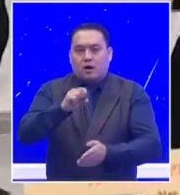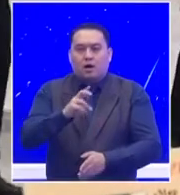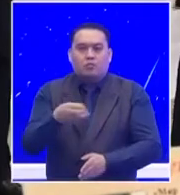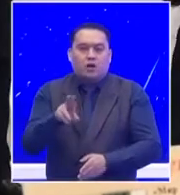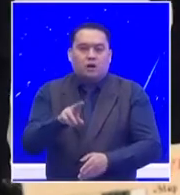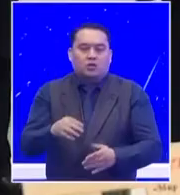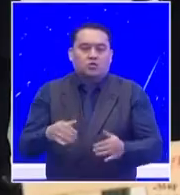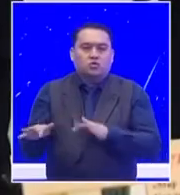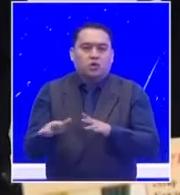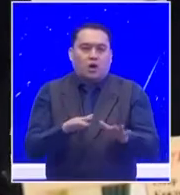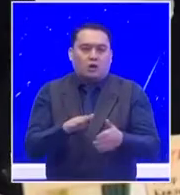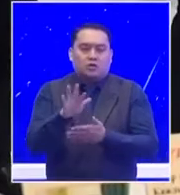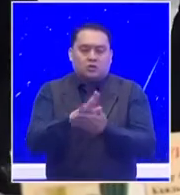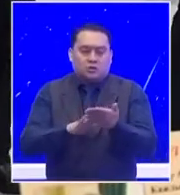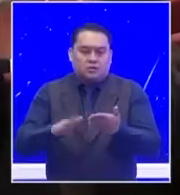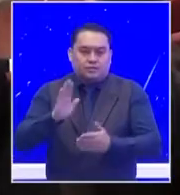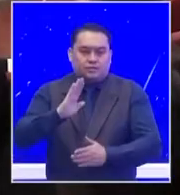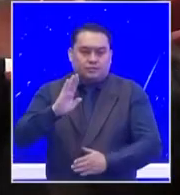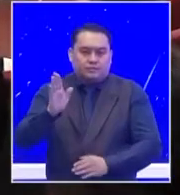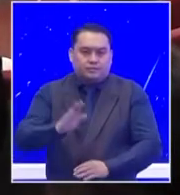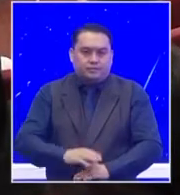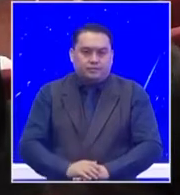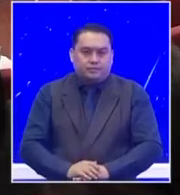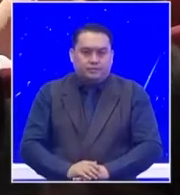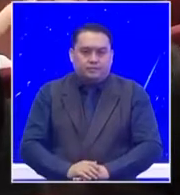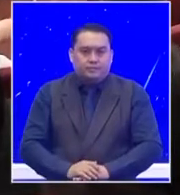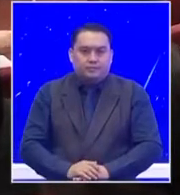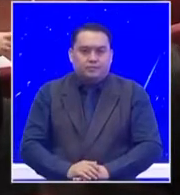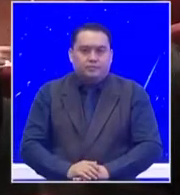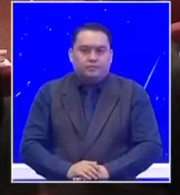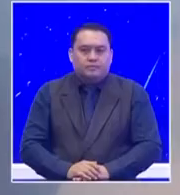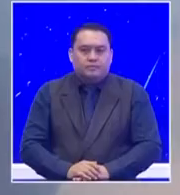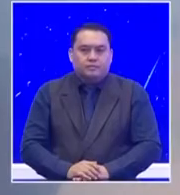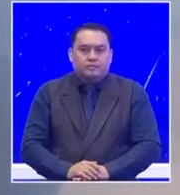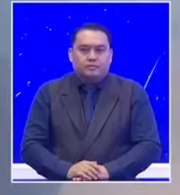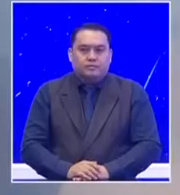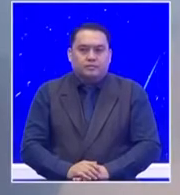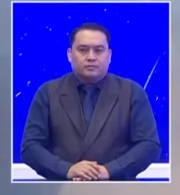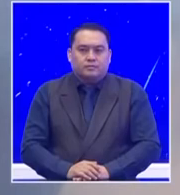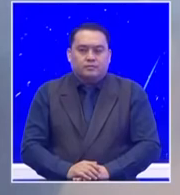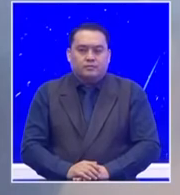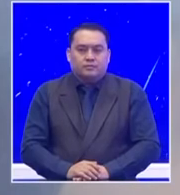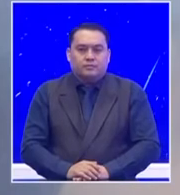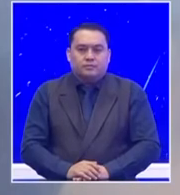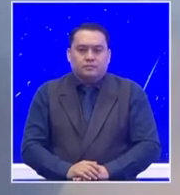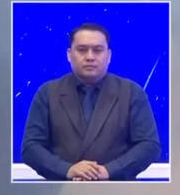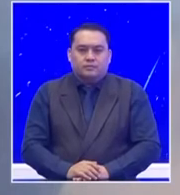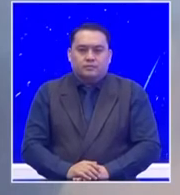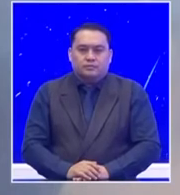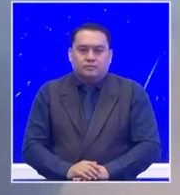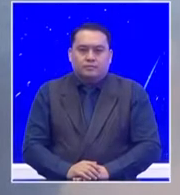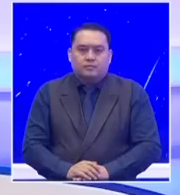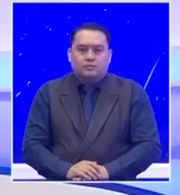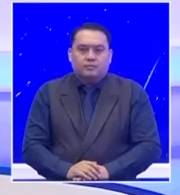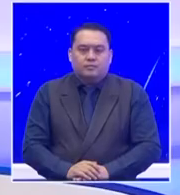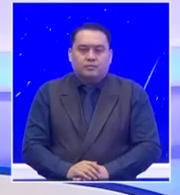арналған тағылымды шаралардың әлі де жалғасатынын айтты. Айзада Оразалы, Шалқар Нұрмұхамбет, Ерлан Азанбай, Жетісу телеарнасы.